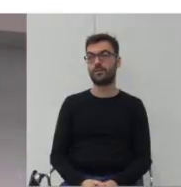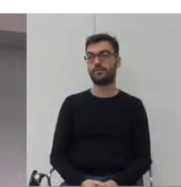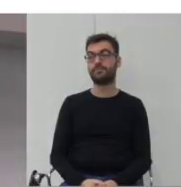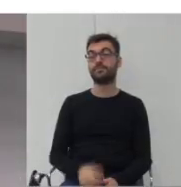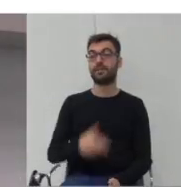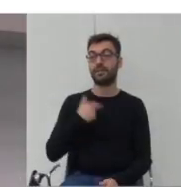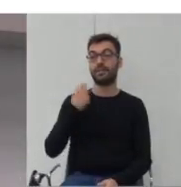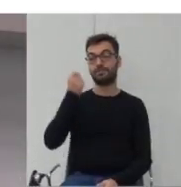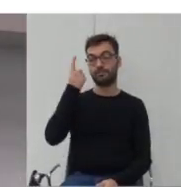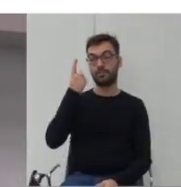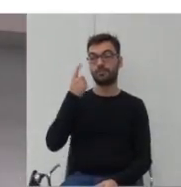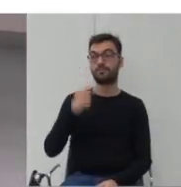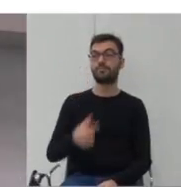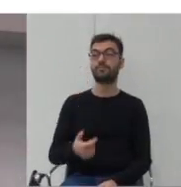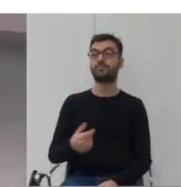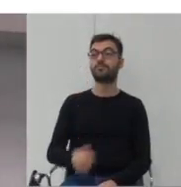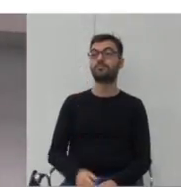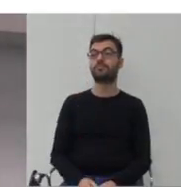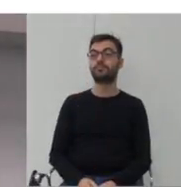Naszą ideą było to,